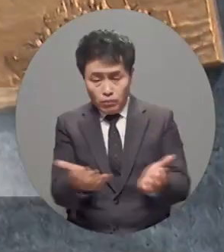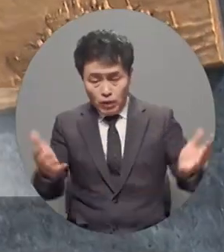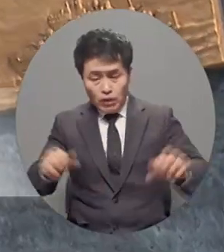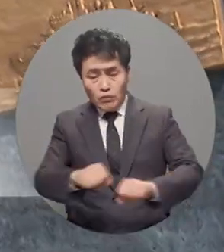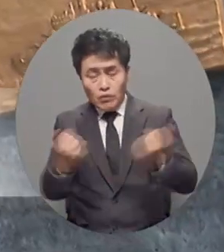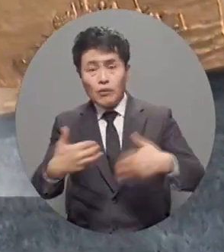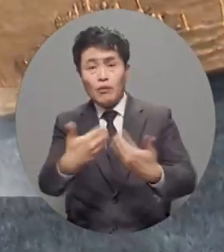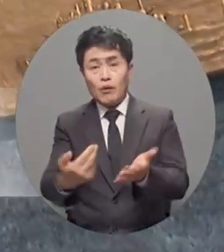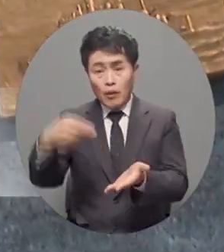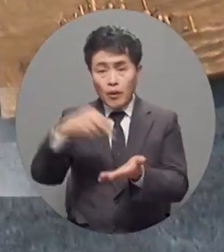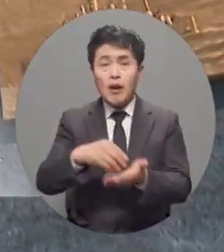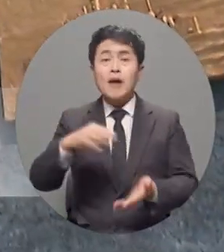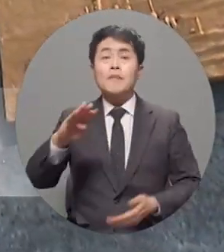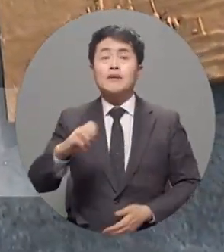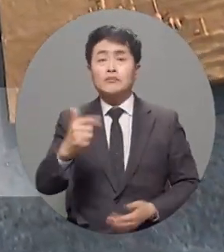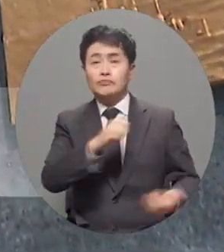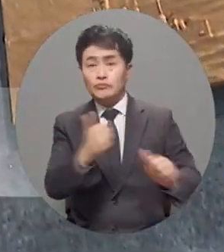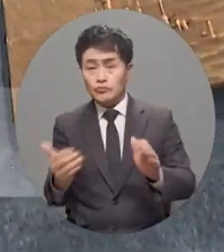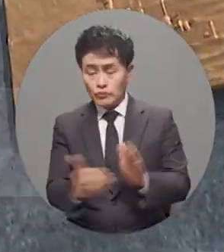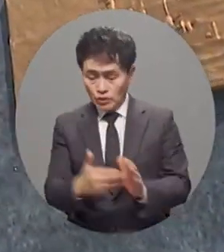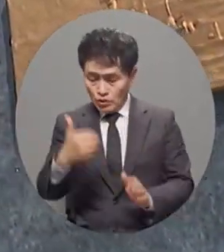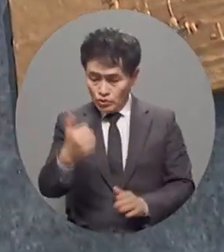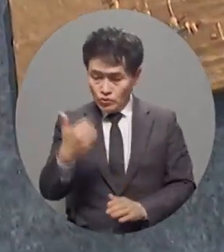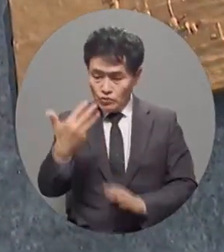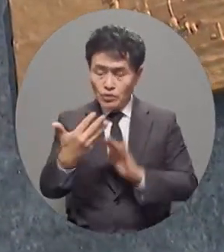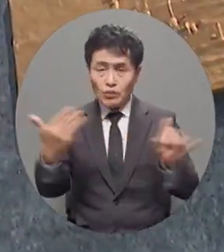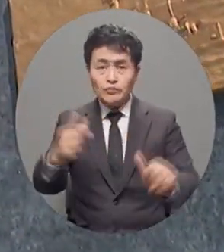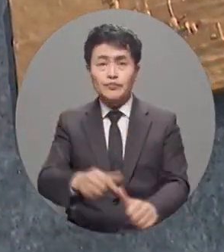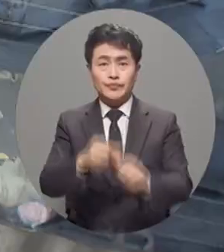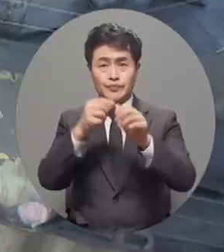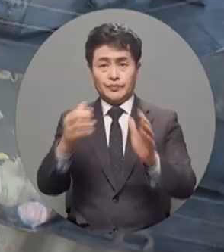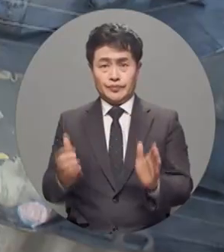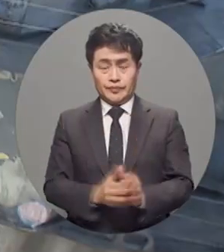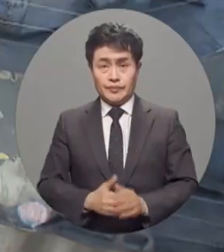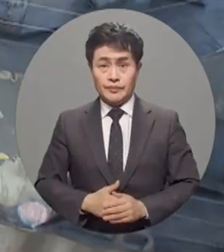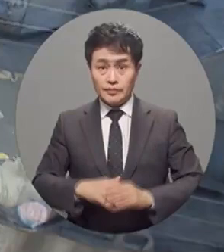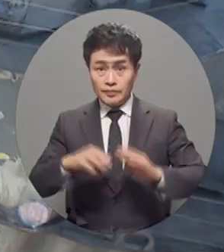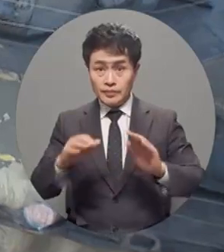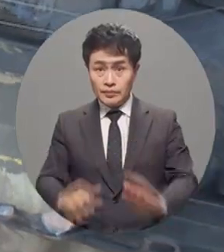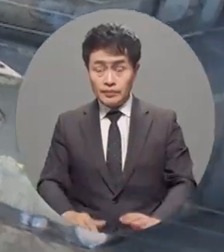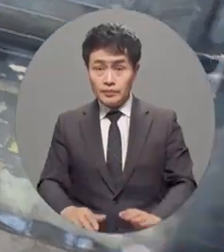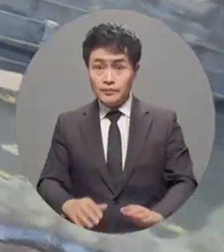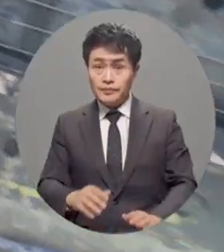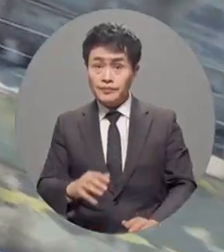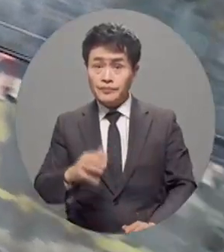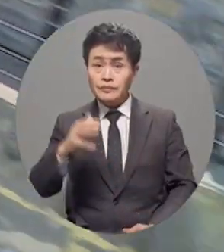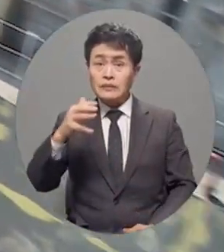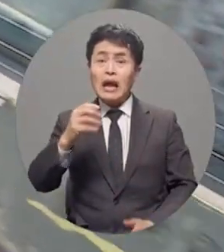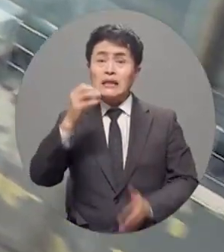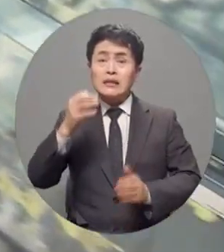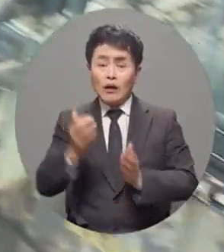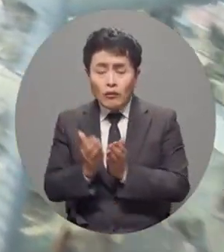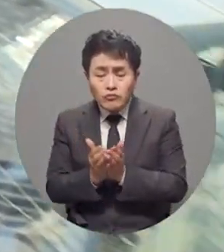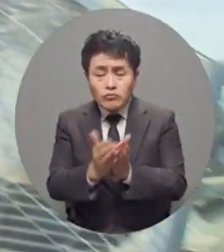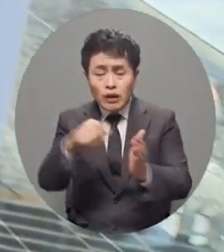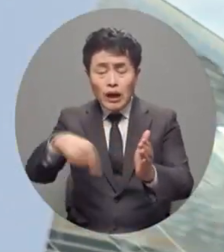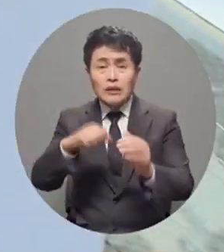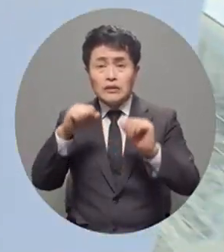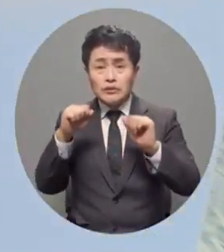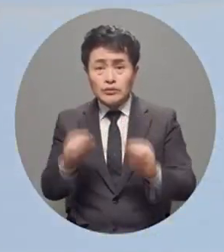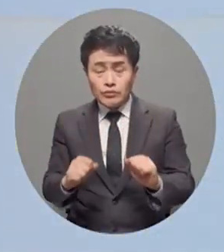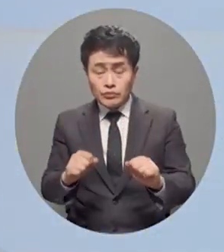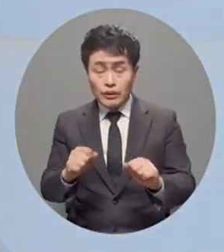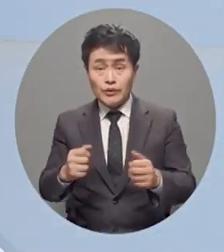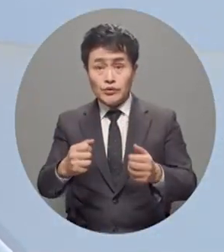46명이 전사했고 8명이 구조됐습니다 천남 생존장병 가운데 지금까지 군에서